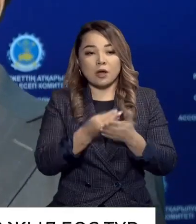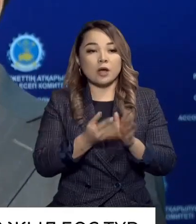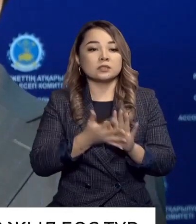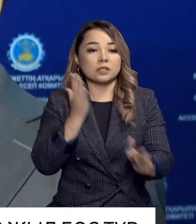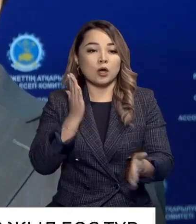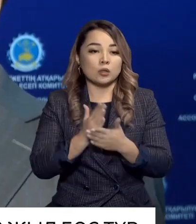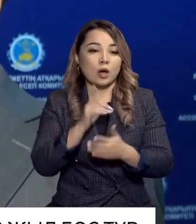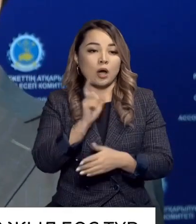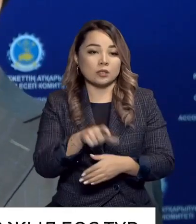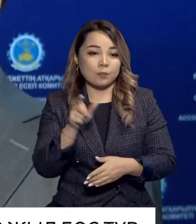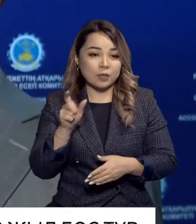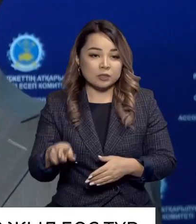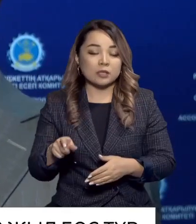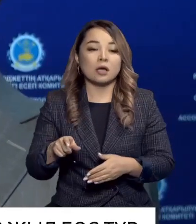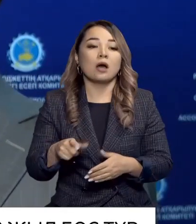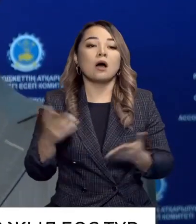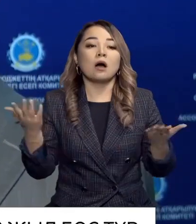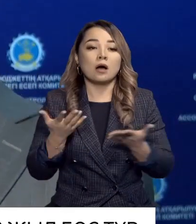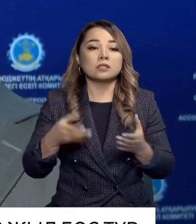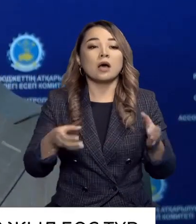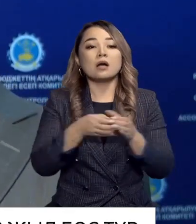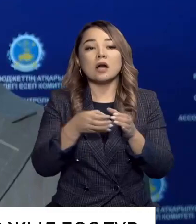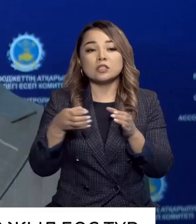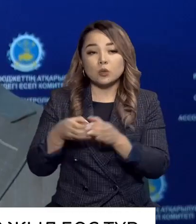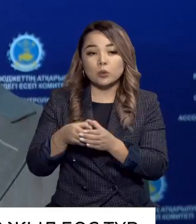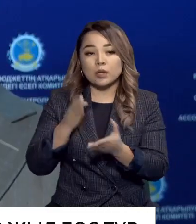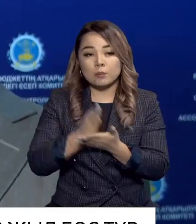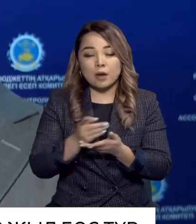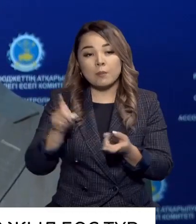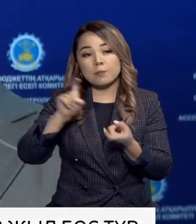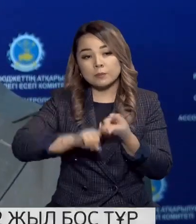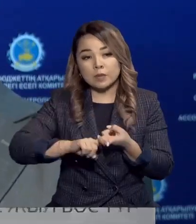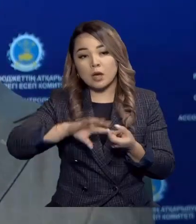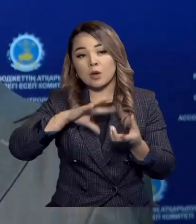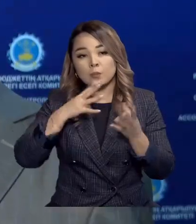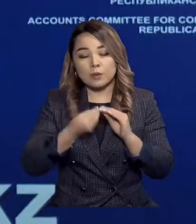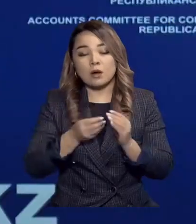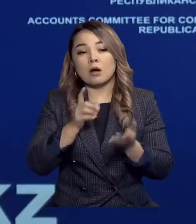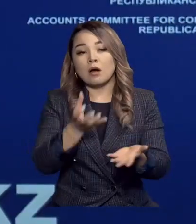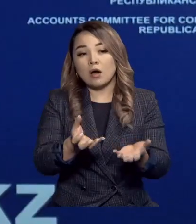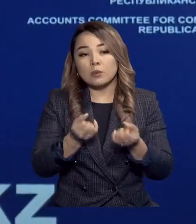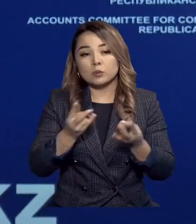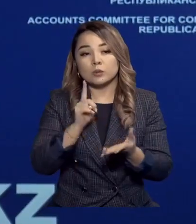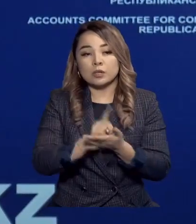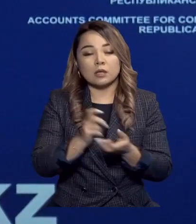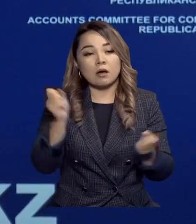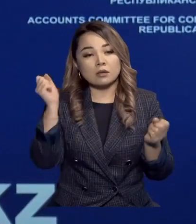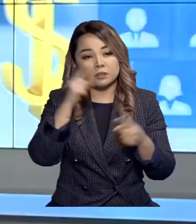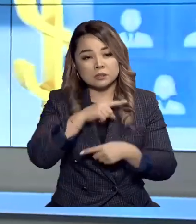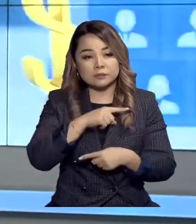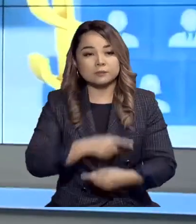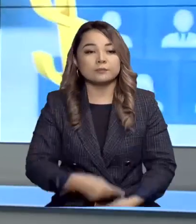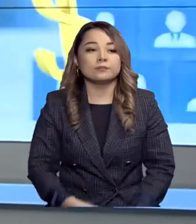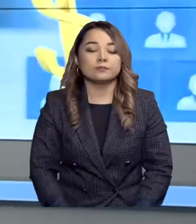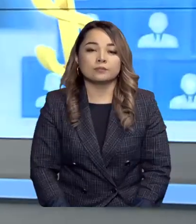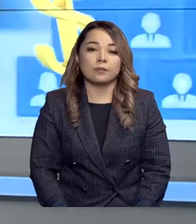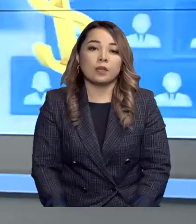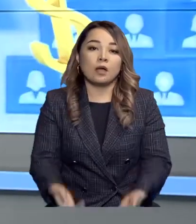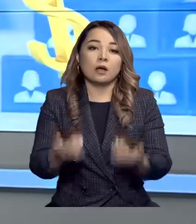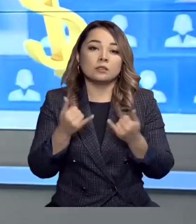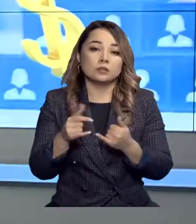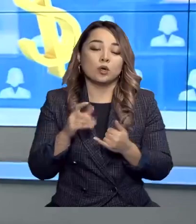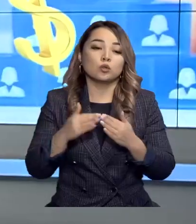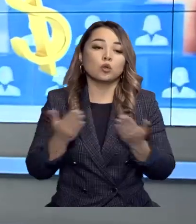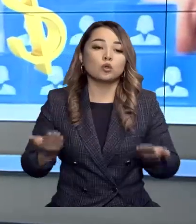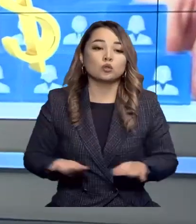тұрған адамдардың қандай категориялары бойынша қабылдап алу тиіс ескерілмеген. Теріскеде тұрғын